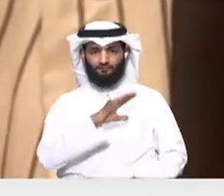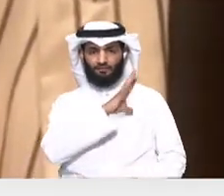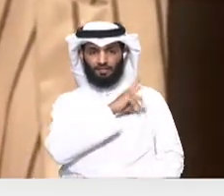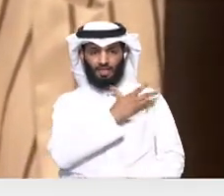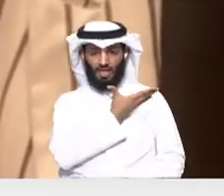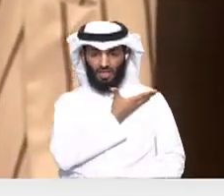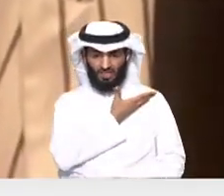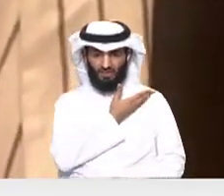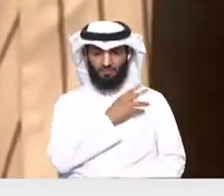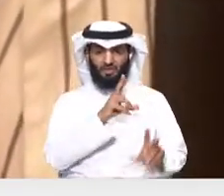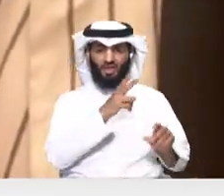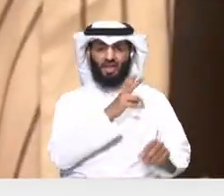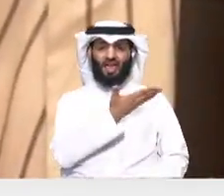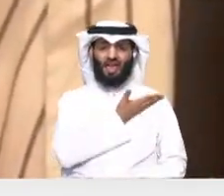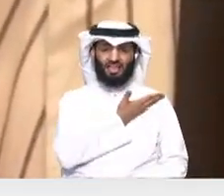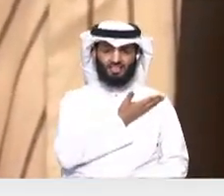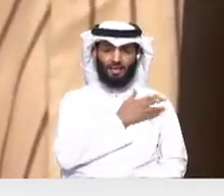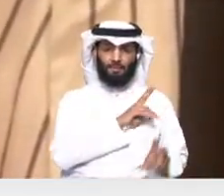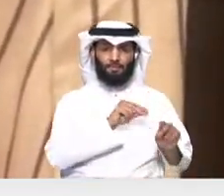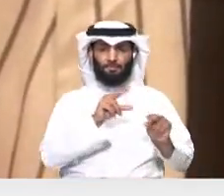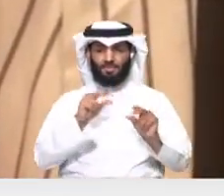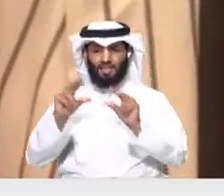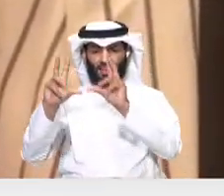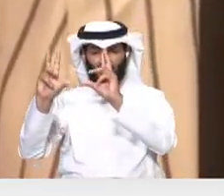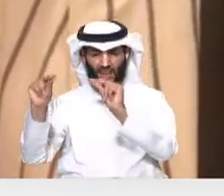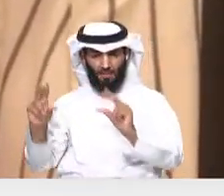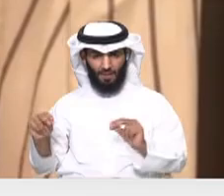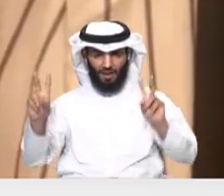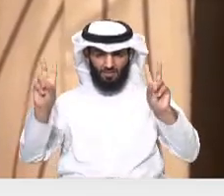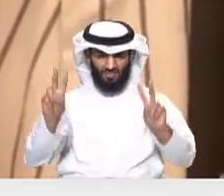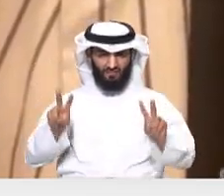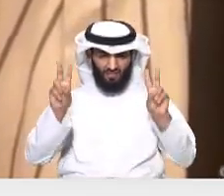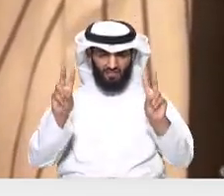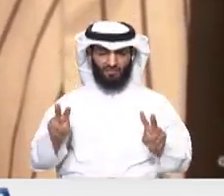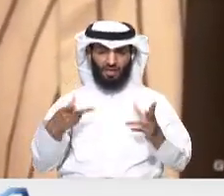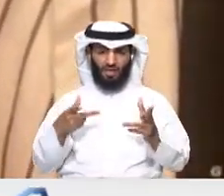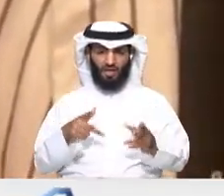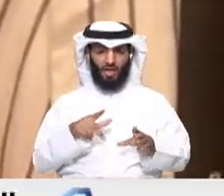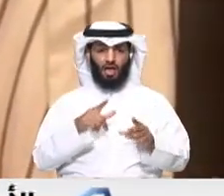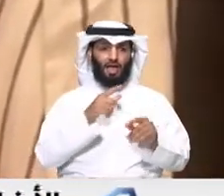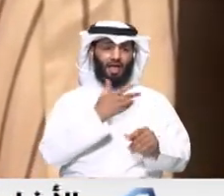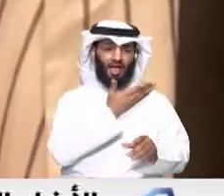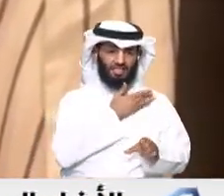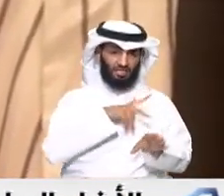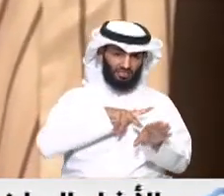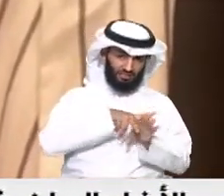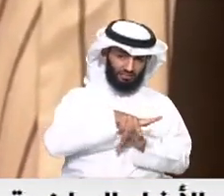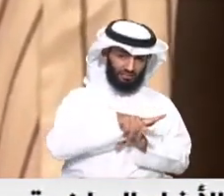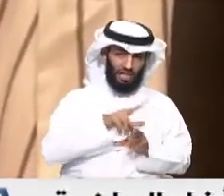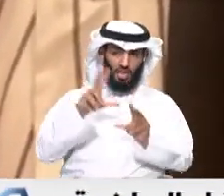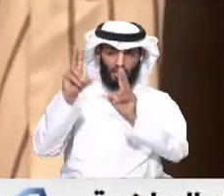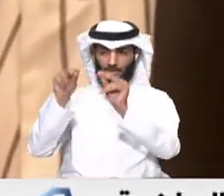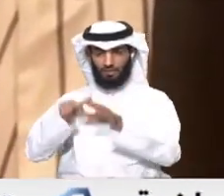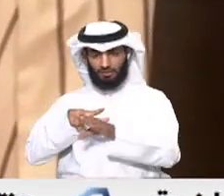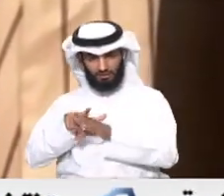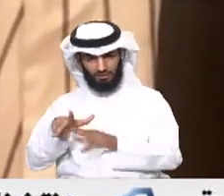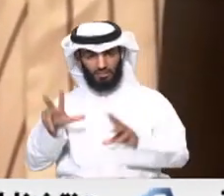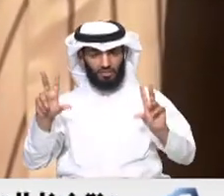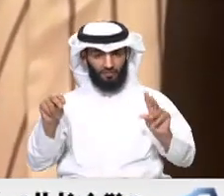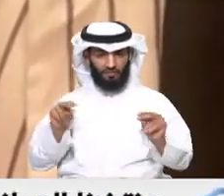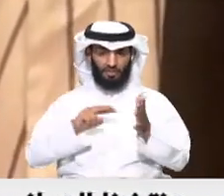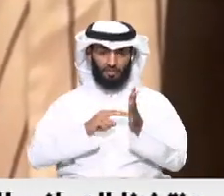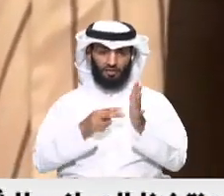وكرر مطالبته بوقف النار على جميع الجبهات. وهذا أيضا يفتح أمامنا مشاهد أخرى